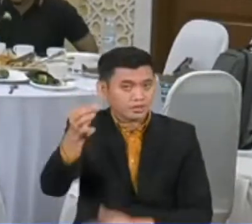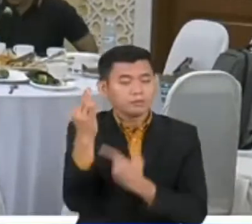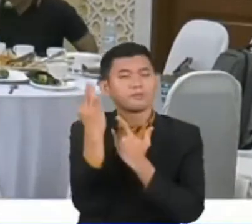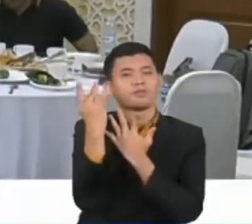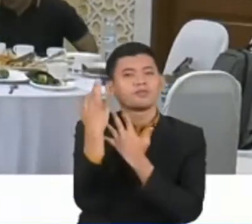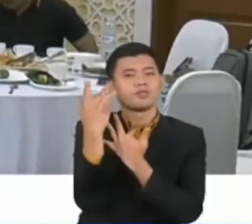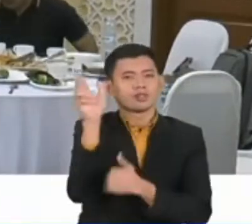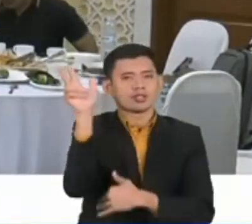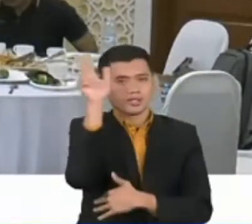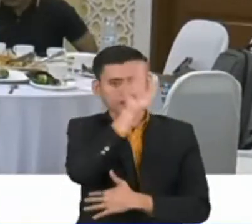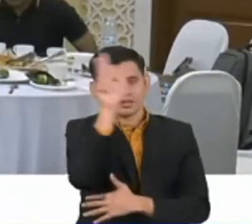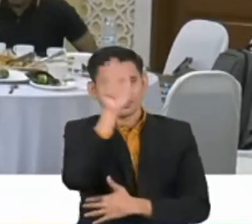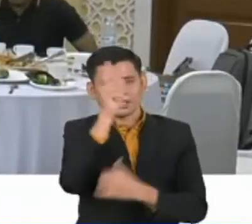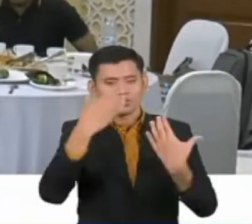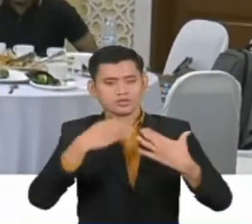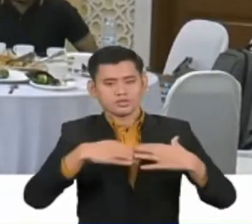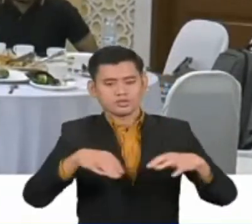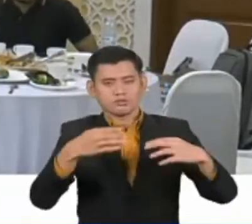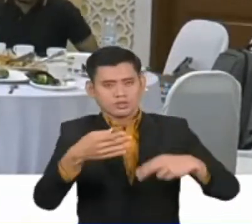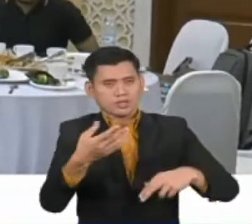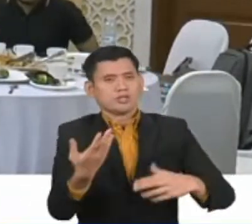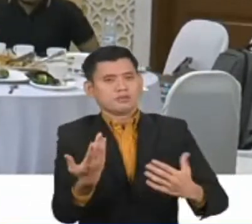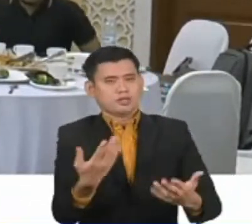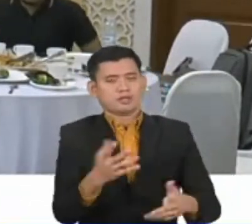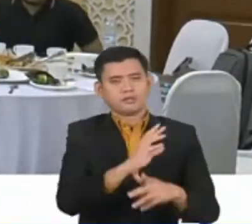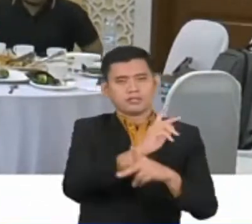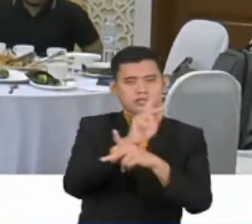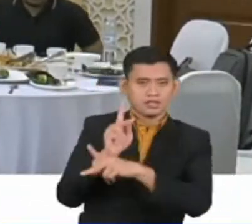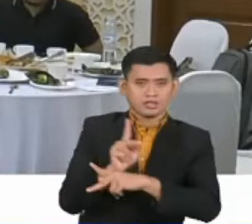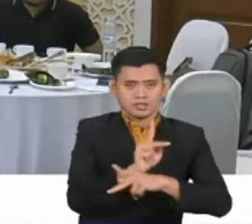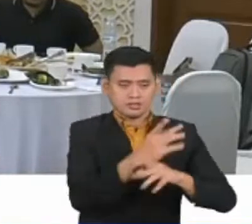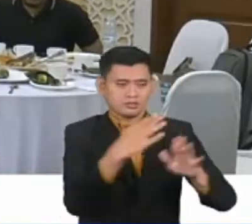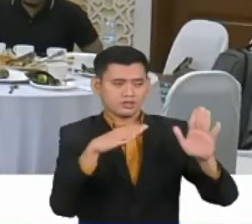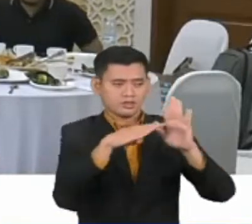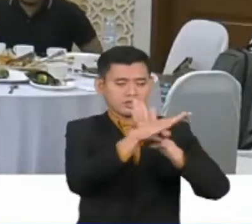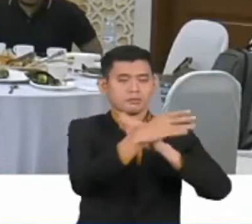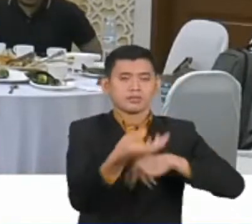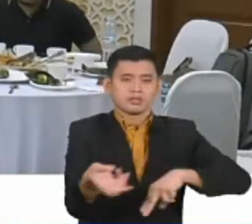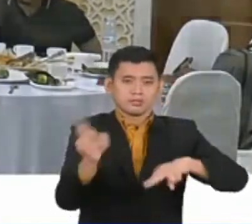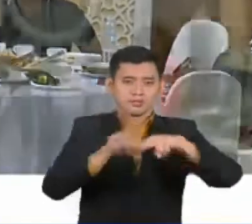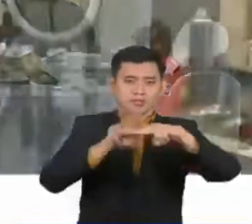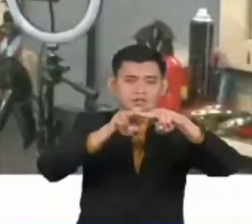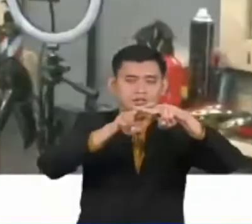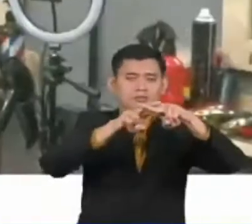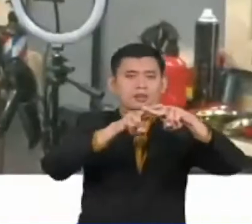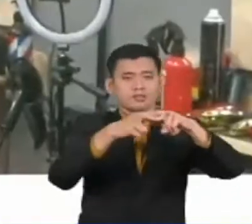kerajaan membolehkan inflasi yang terkesan kepada seluruh rakyat Malaysia.